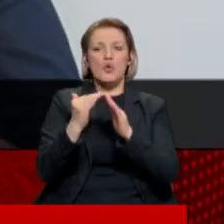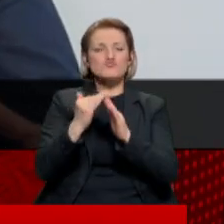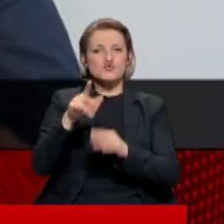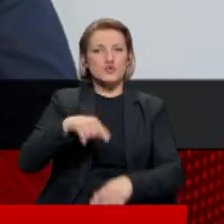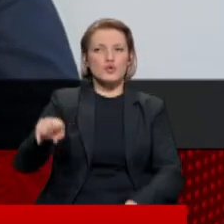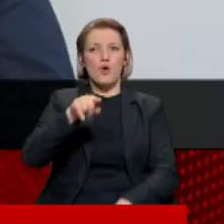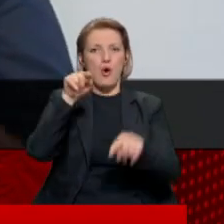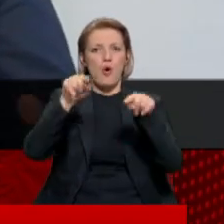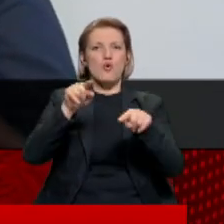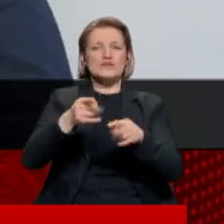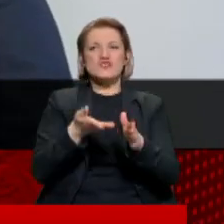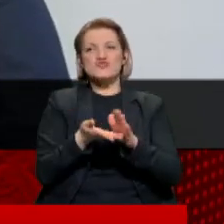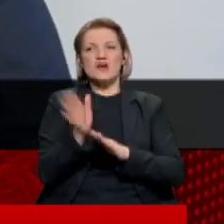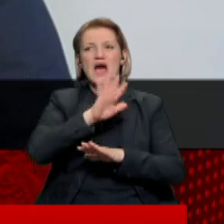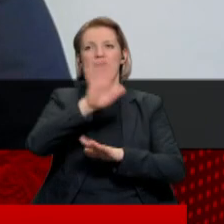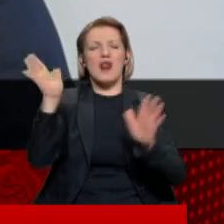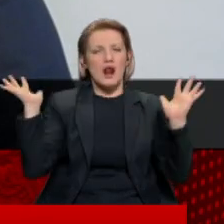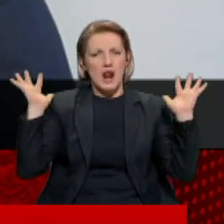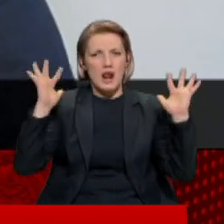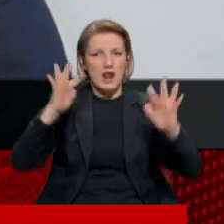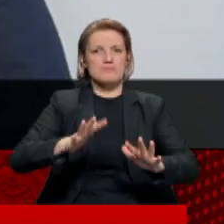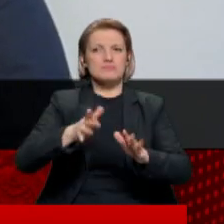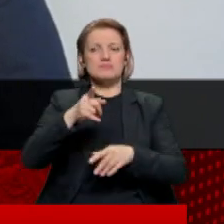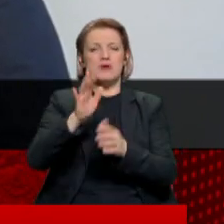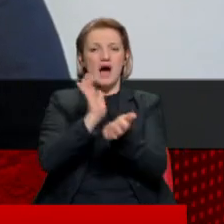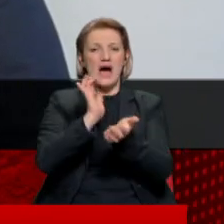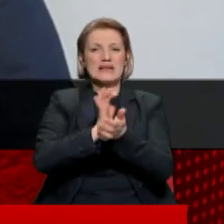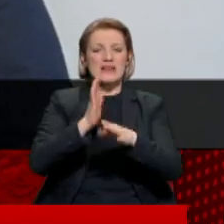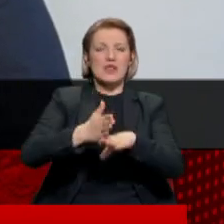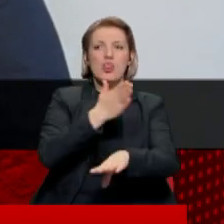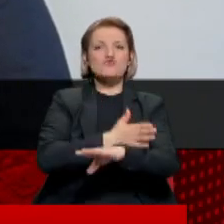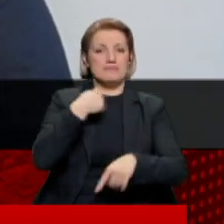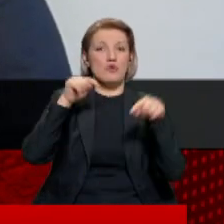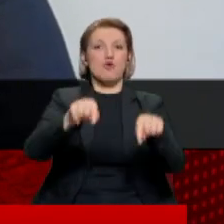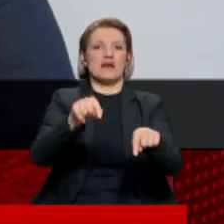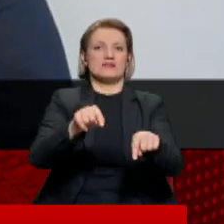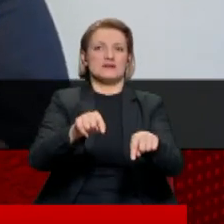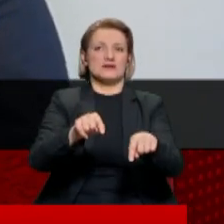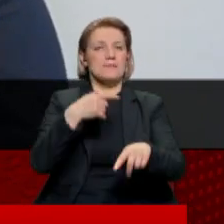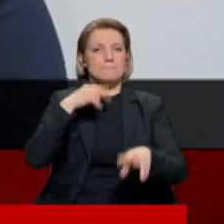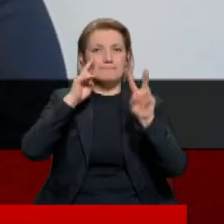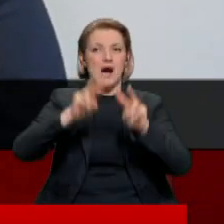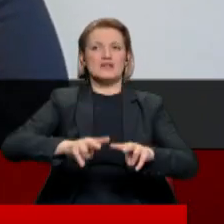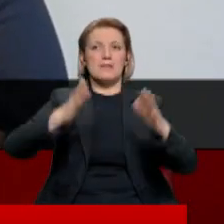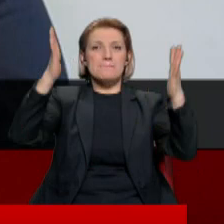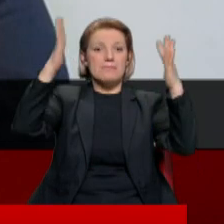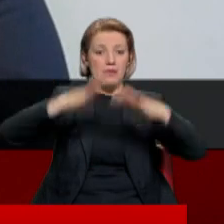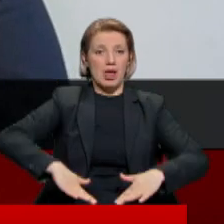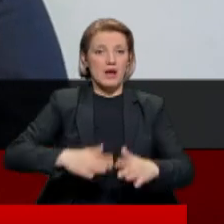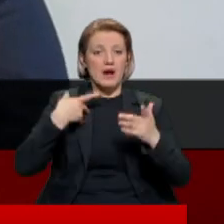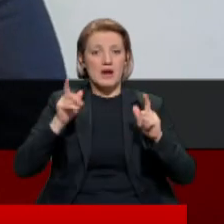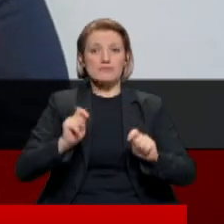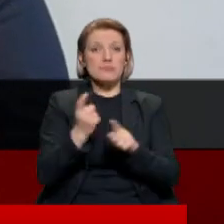komşu orada çıkanlar, herkes oraya toplandı. Ailelerinden önce biz oradaydık. Baktım binaya yapacak bir şeyim